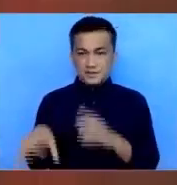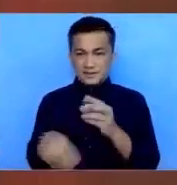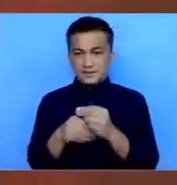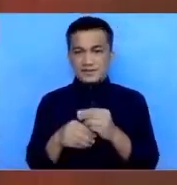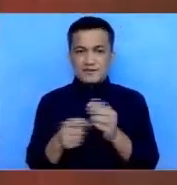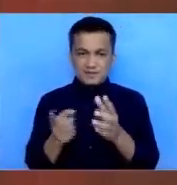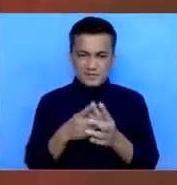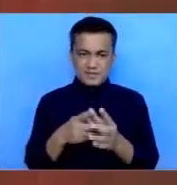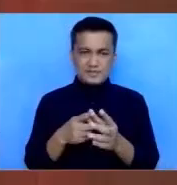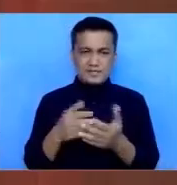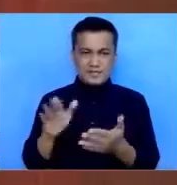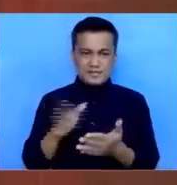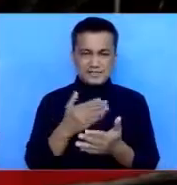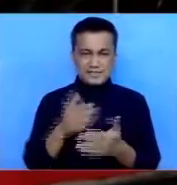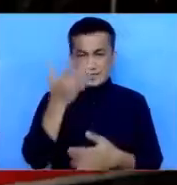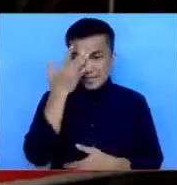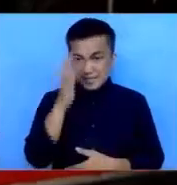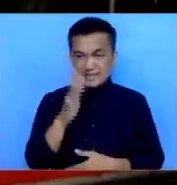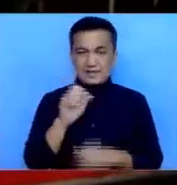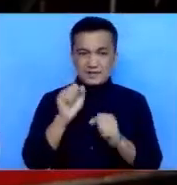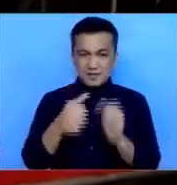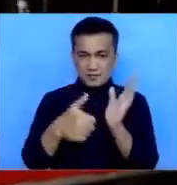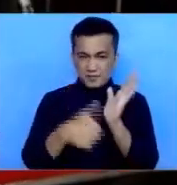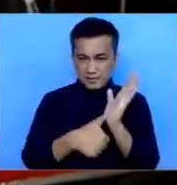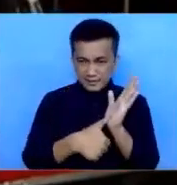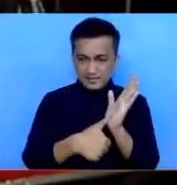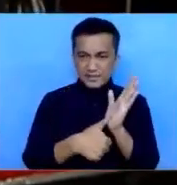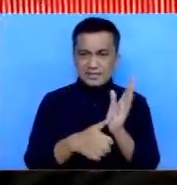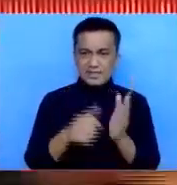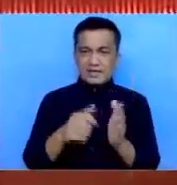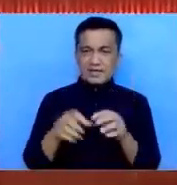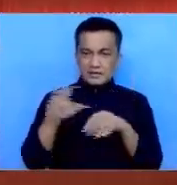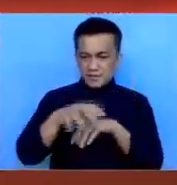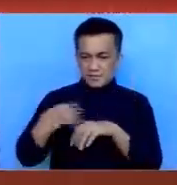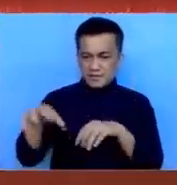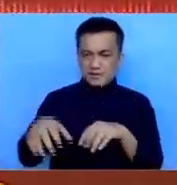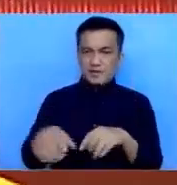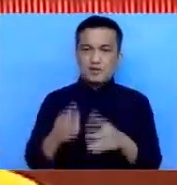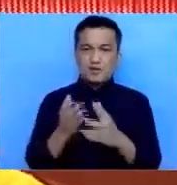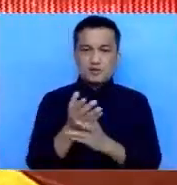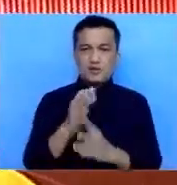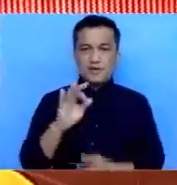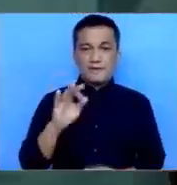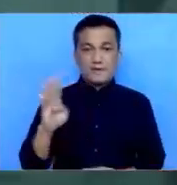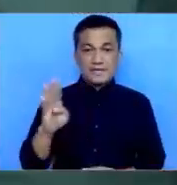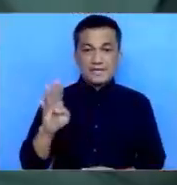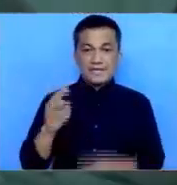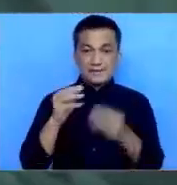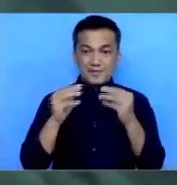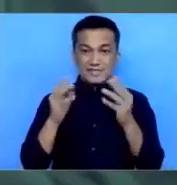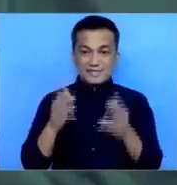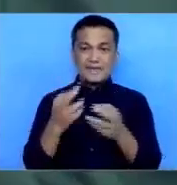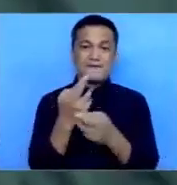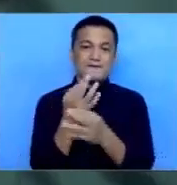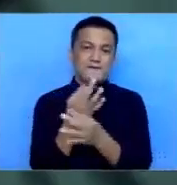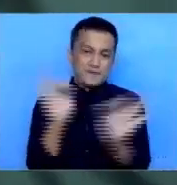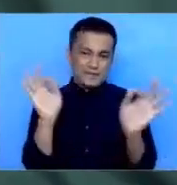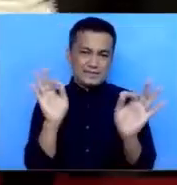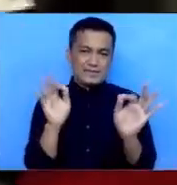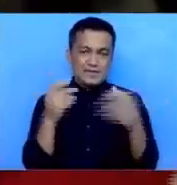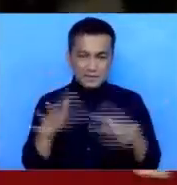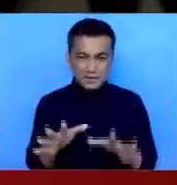Sing Galing. Pwede nang bumoto mga kaawit bahay via Facebook Messenger ng libre matapos makipagtaya